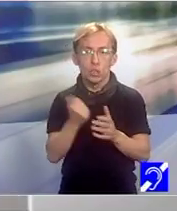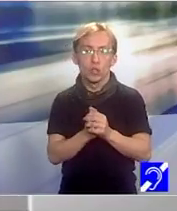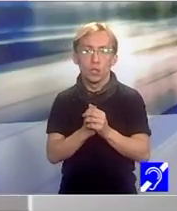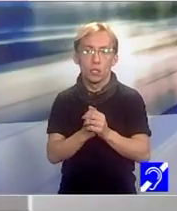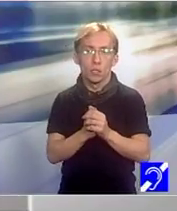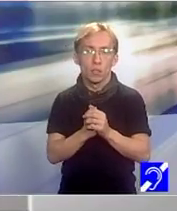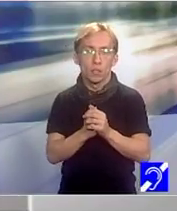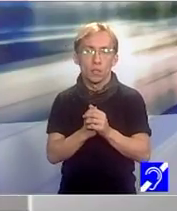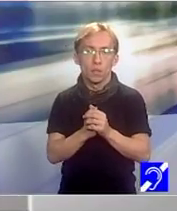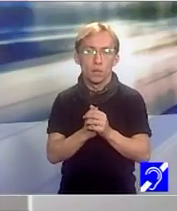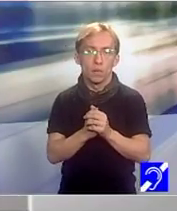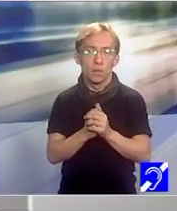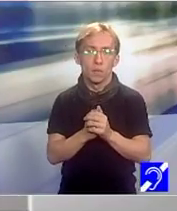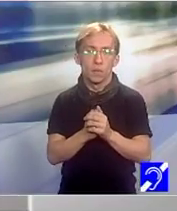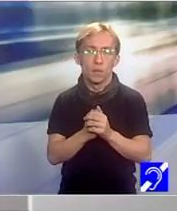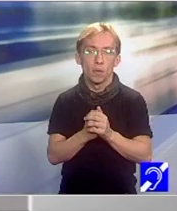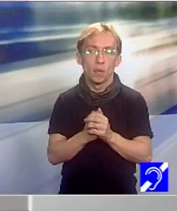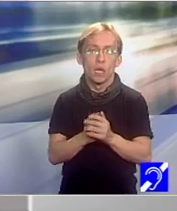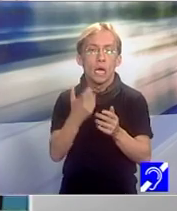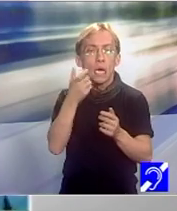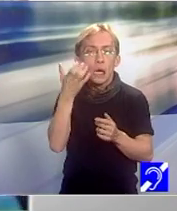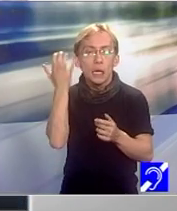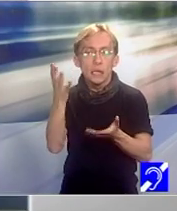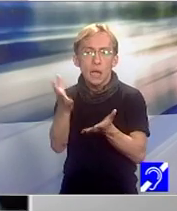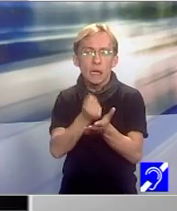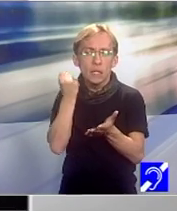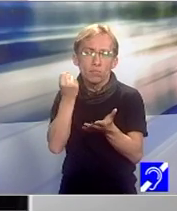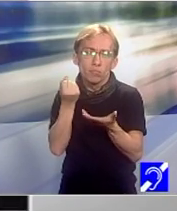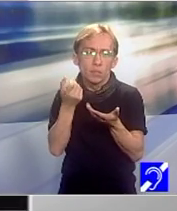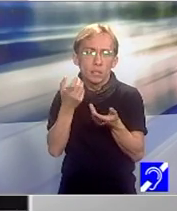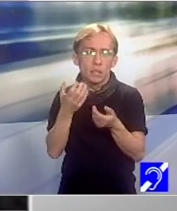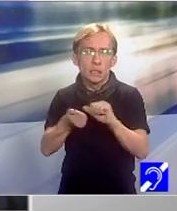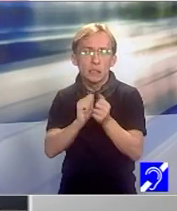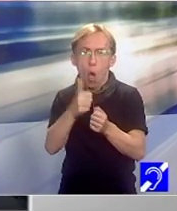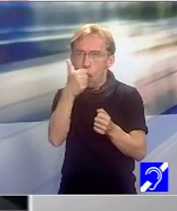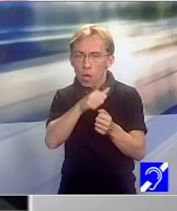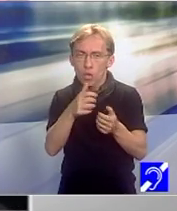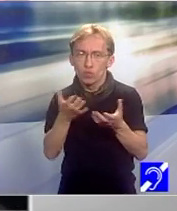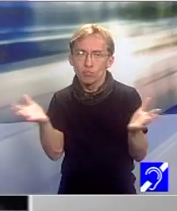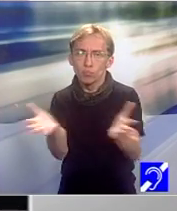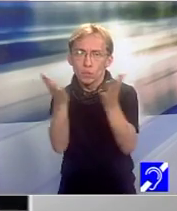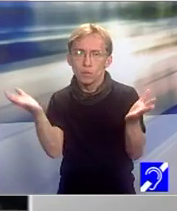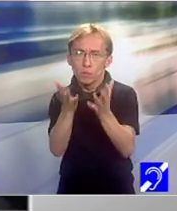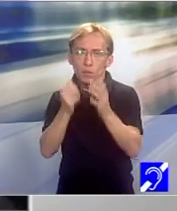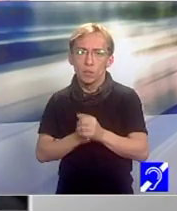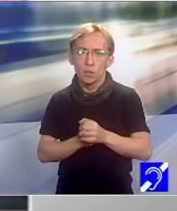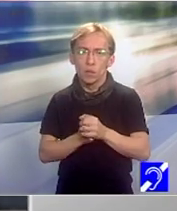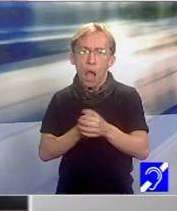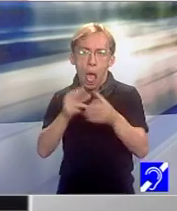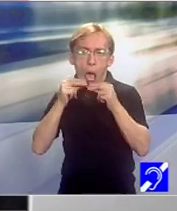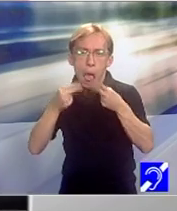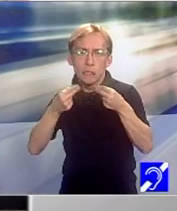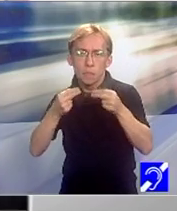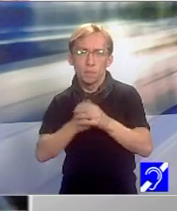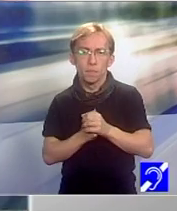nu omite să-i critique atunci când greșesc pe teren. Învățați să faceți un jol uman. Vine mingea în fața ta și îți vine sărită. Aruncă-te în